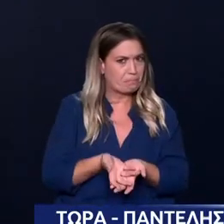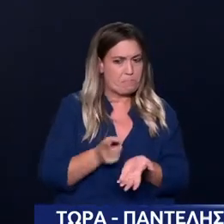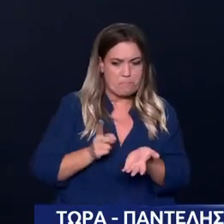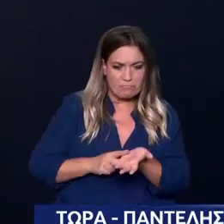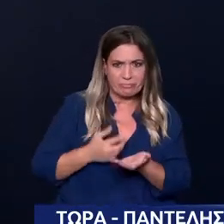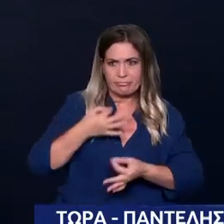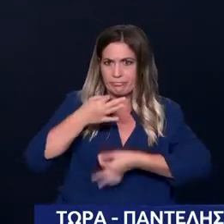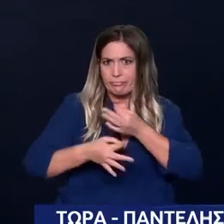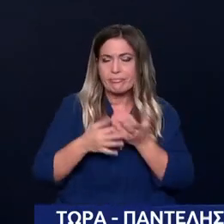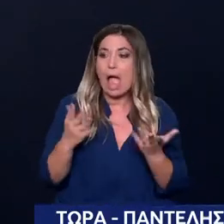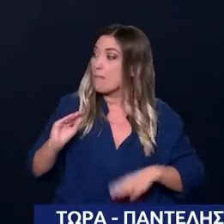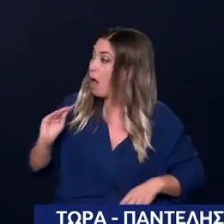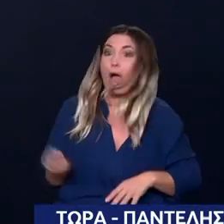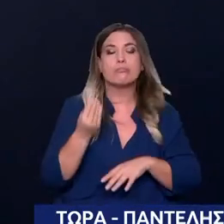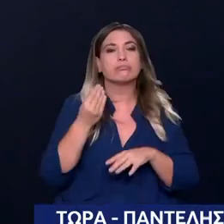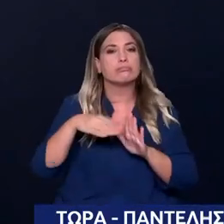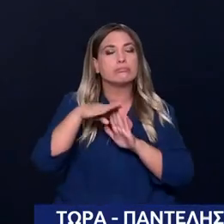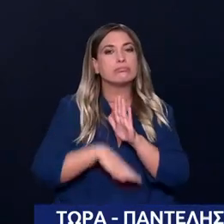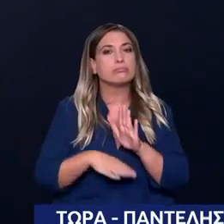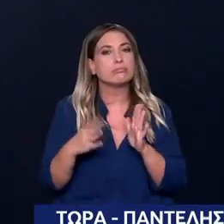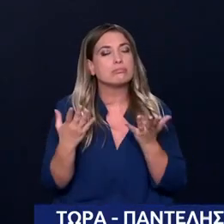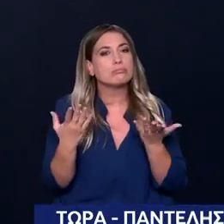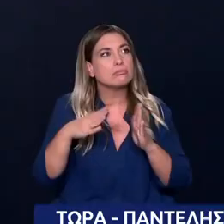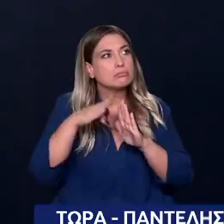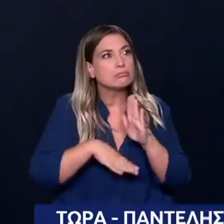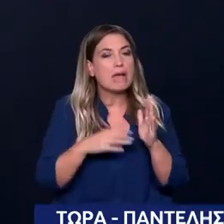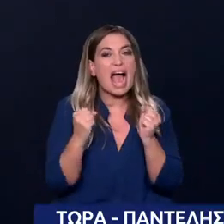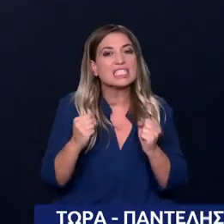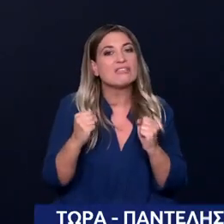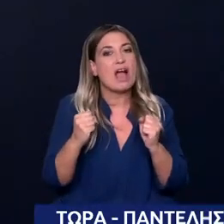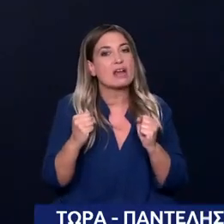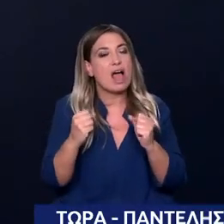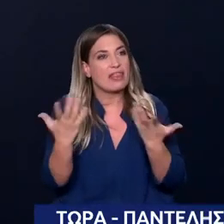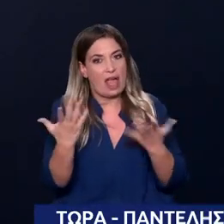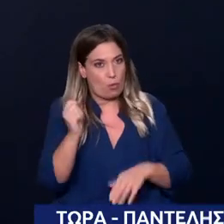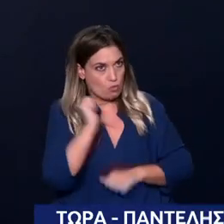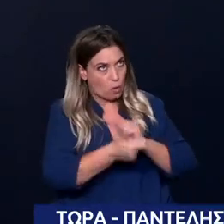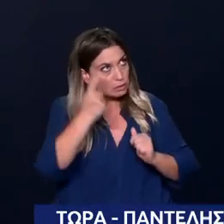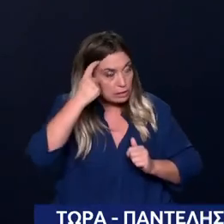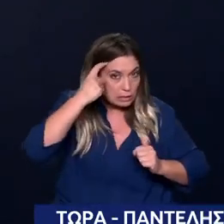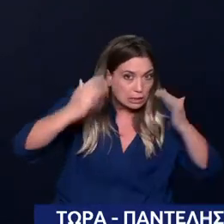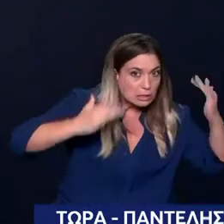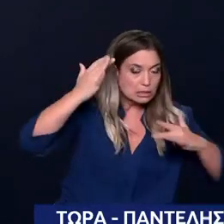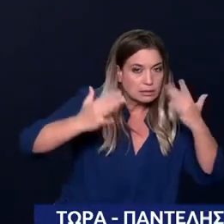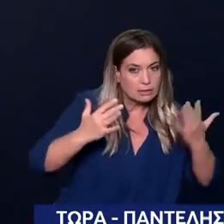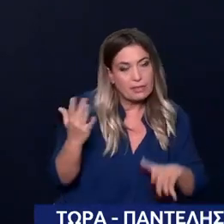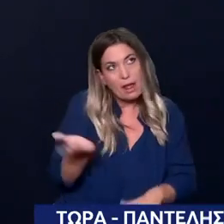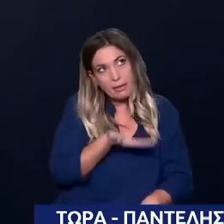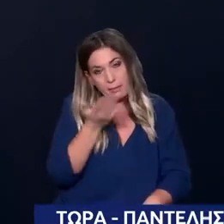ένα πρωτόκολλο ασφαλείας, έχουμε το κάνει ό,τι σε φωτίσει ο Θεός. Δηλαδή, συγχωρήστε με που θα το πω, πάμε και όπου βγει.